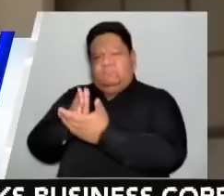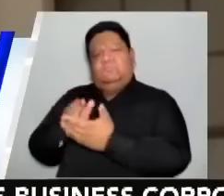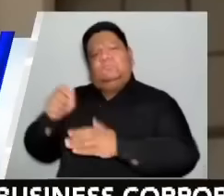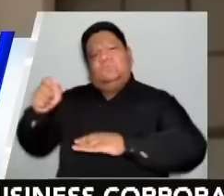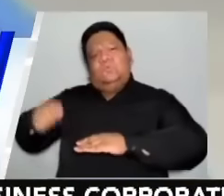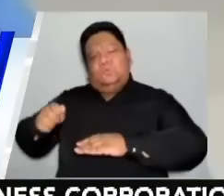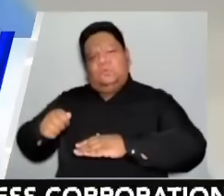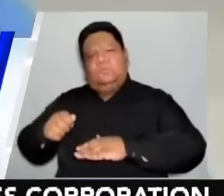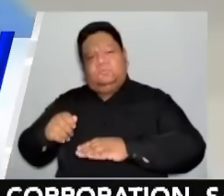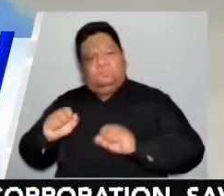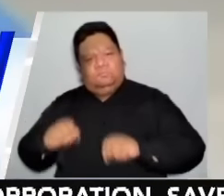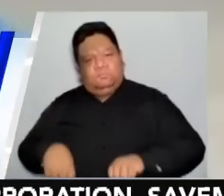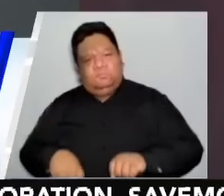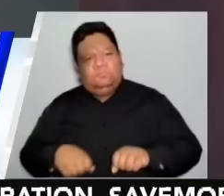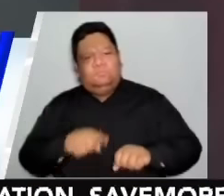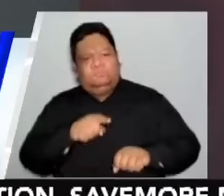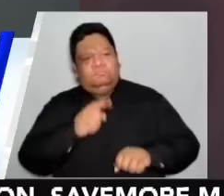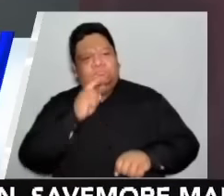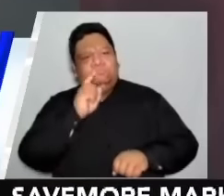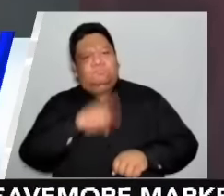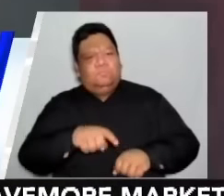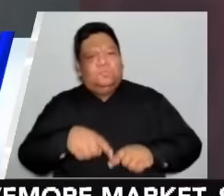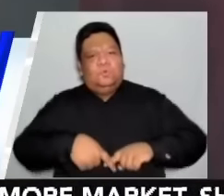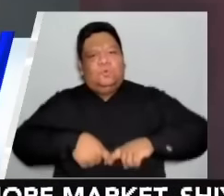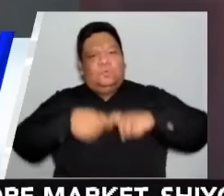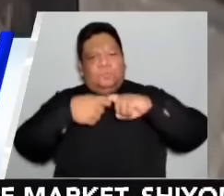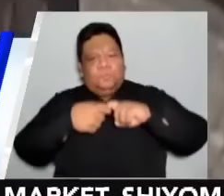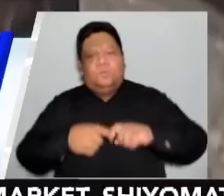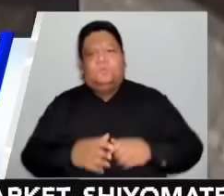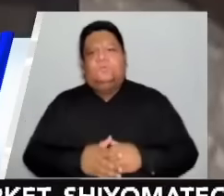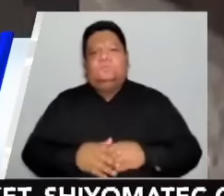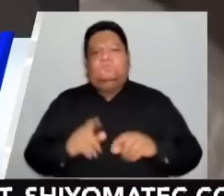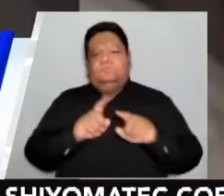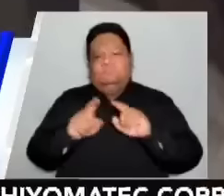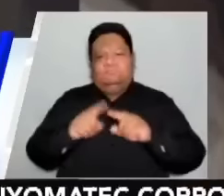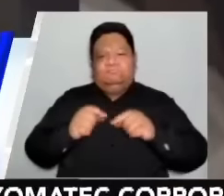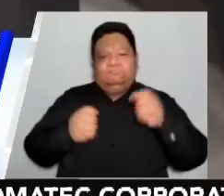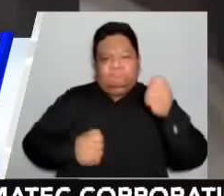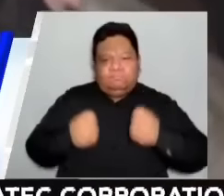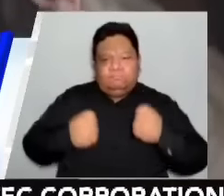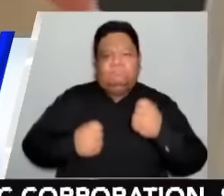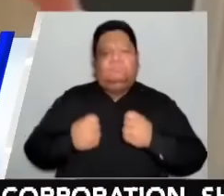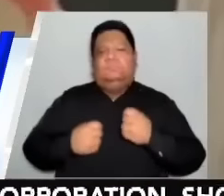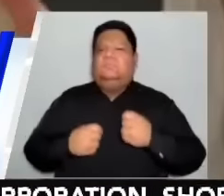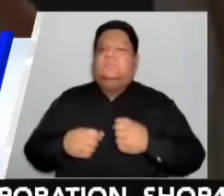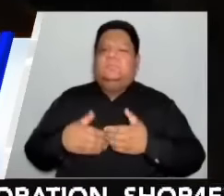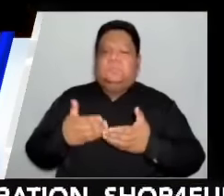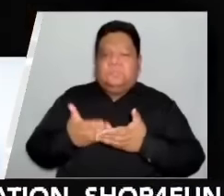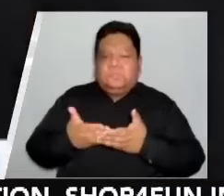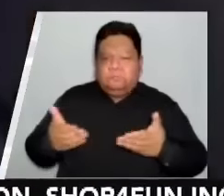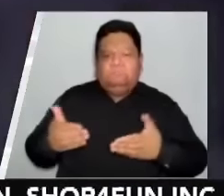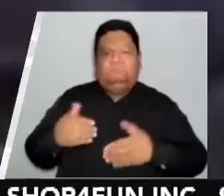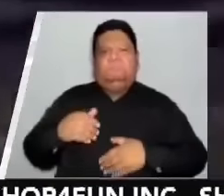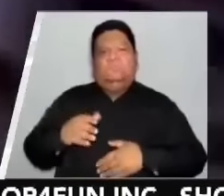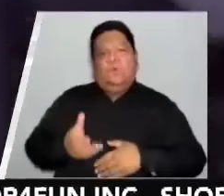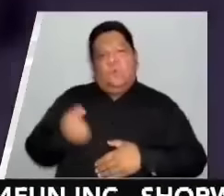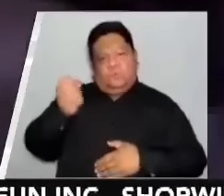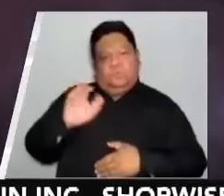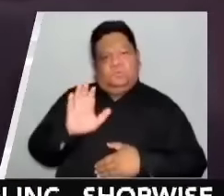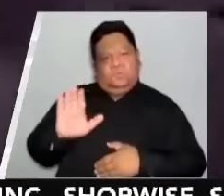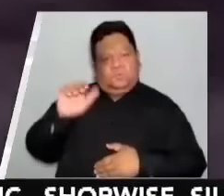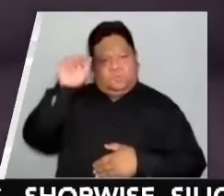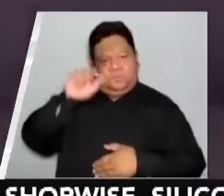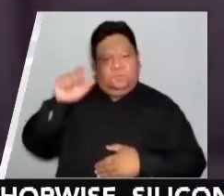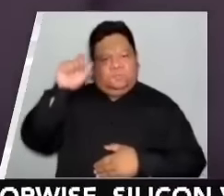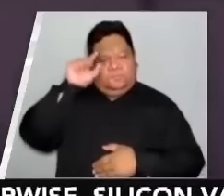freeze order para sa mga bank account sasakyan at ari-arian ni Kiboy adib pang akusado June veneration